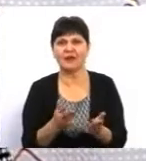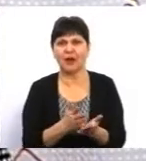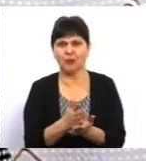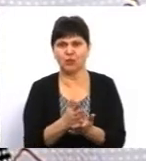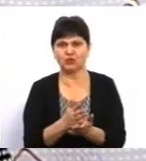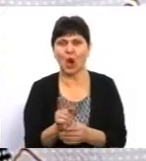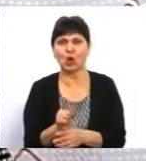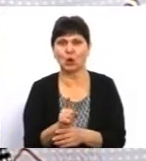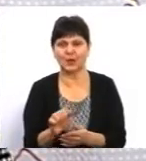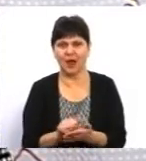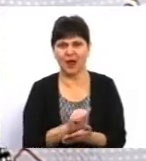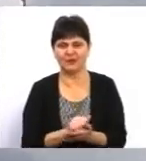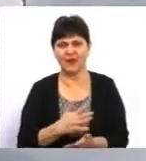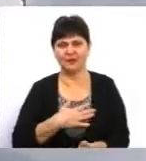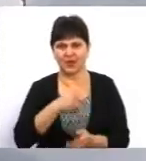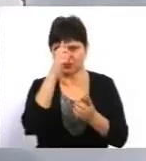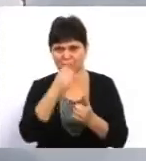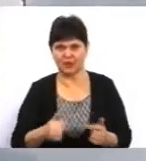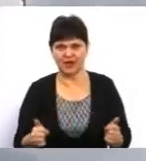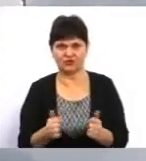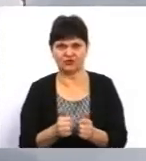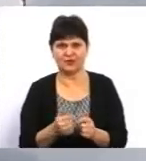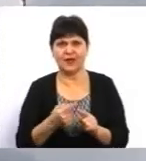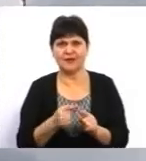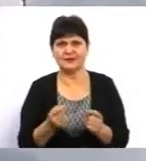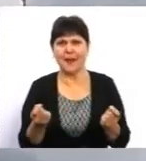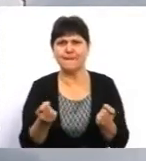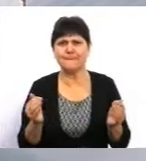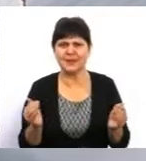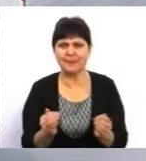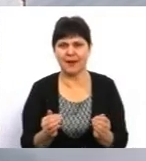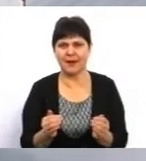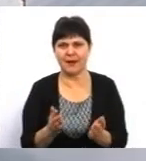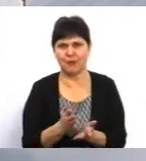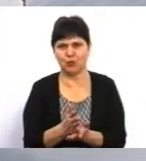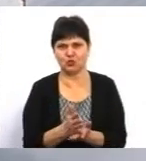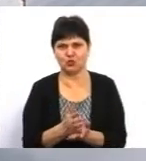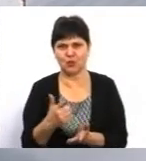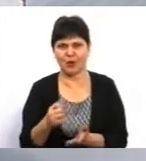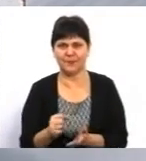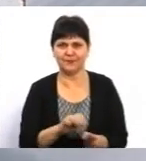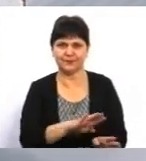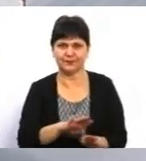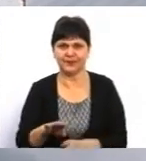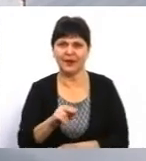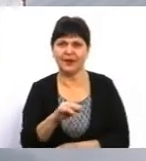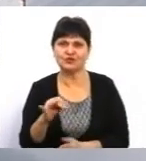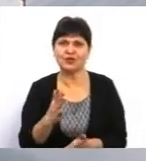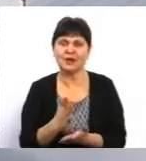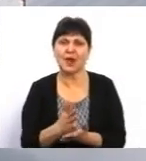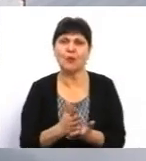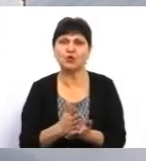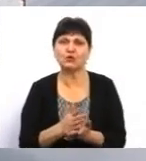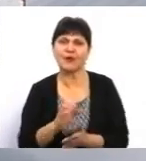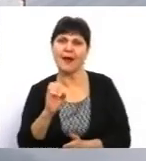нормативними актами нашої держави. Тобто це якийсь мінімальний адмінзбір, абсолютно, так? Чи є послуга ось «Е-малятко» обов'язковою,